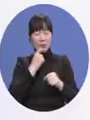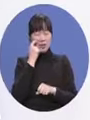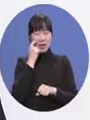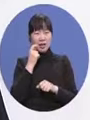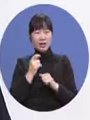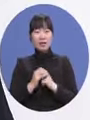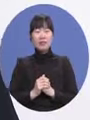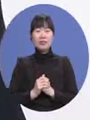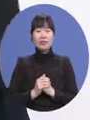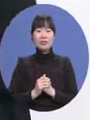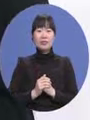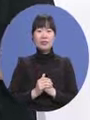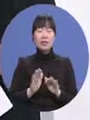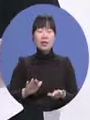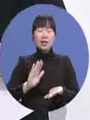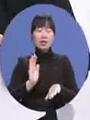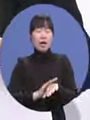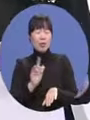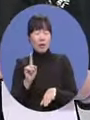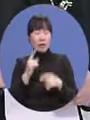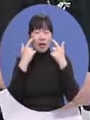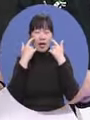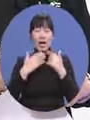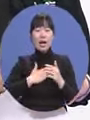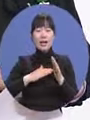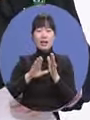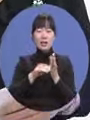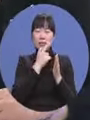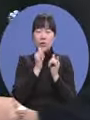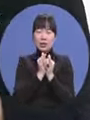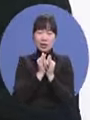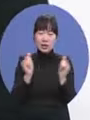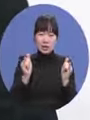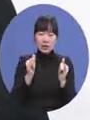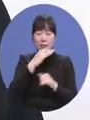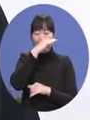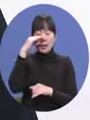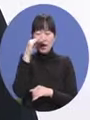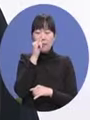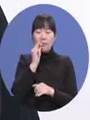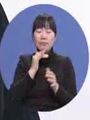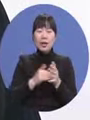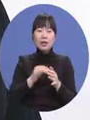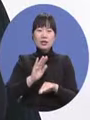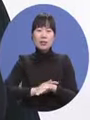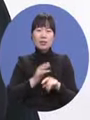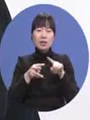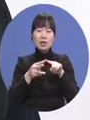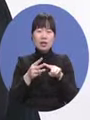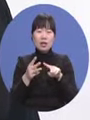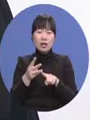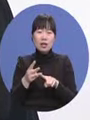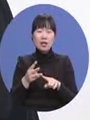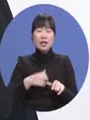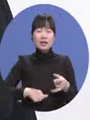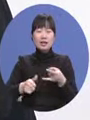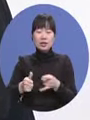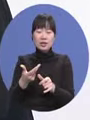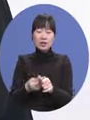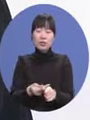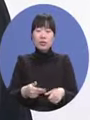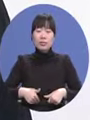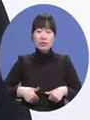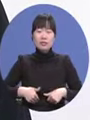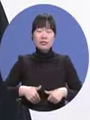이게 잘못, 그 왜냐면 이거는 잘못이 뭔지 정확히 알 때 본인이 알죠. 잘못은 세 가지입니다. 아들들한테 세 가지를 주지시켜야